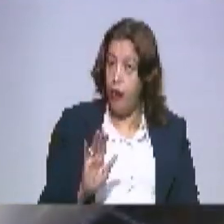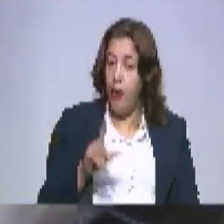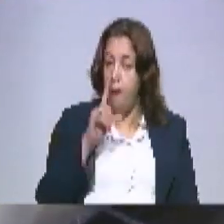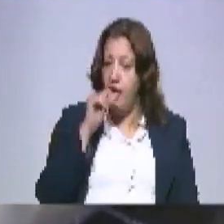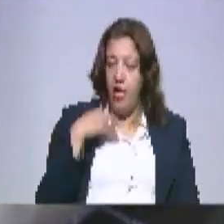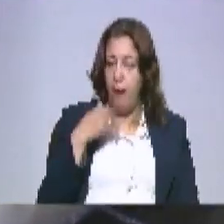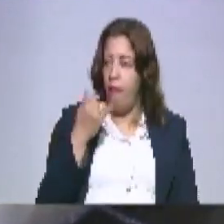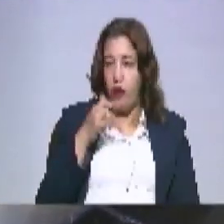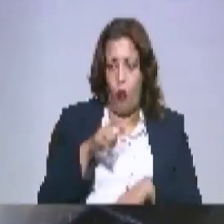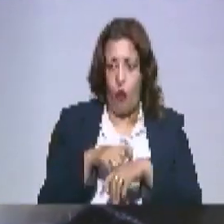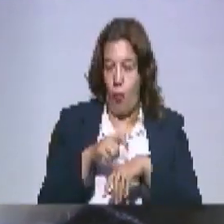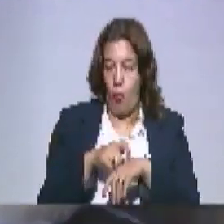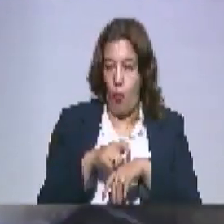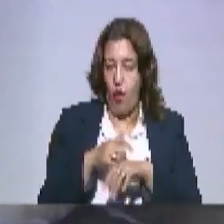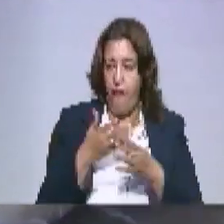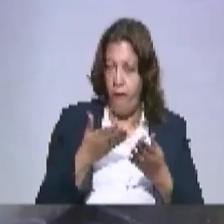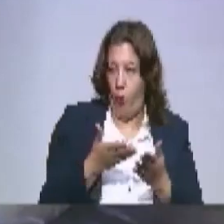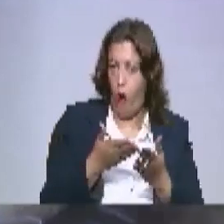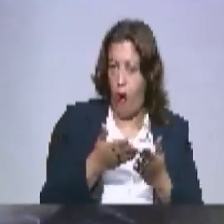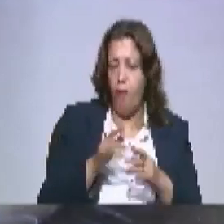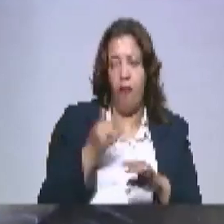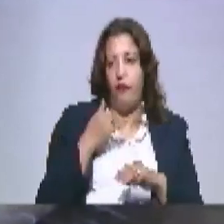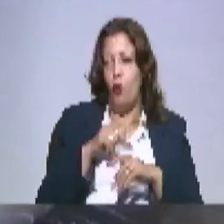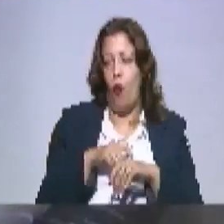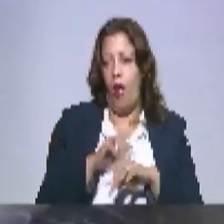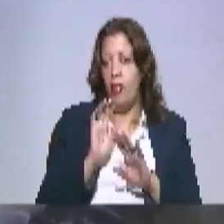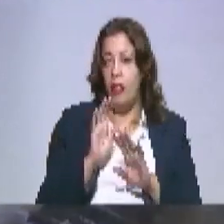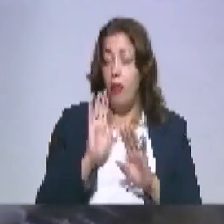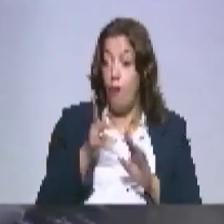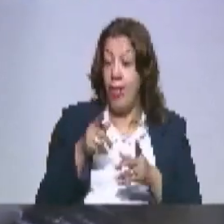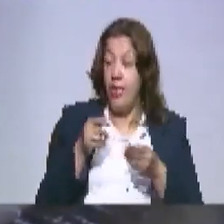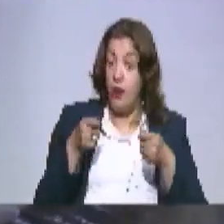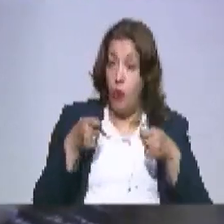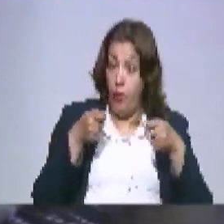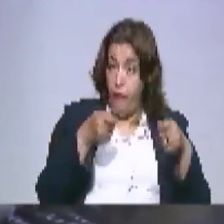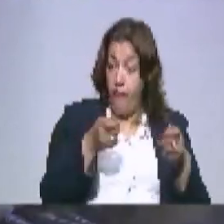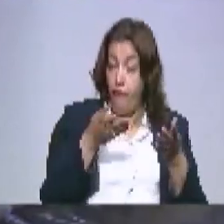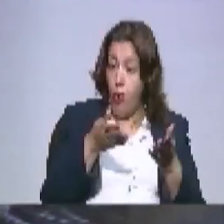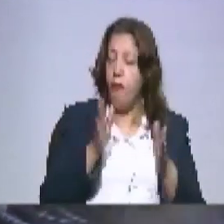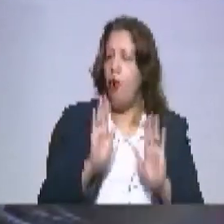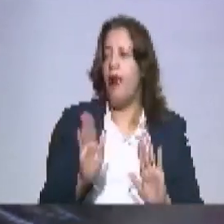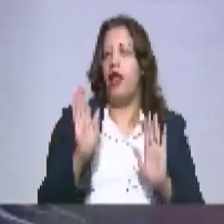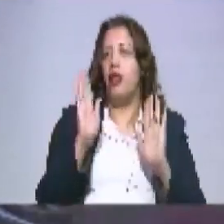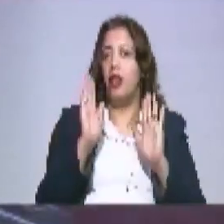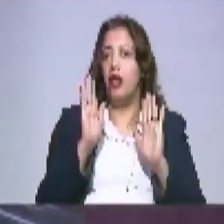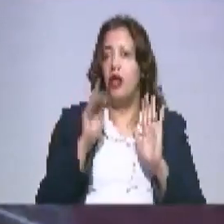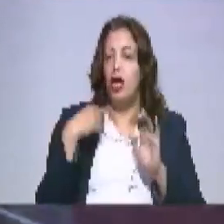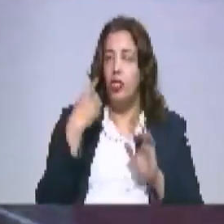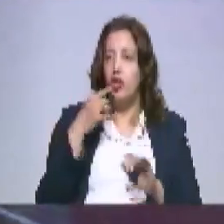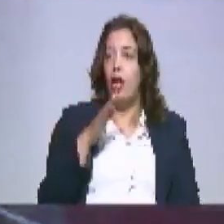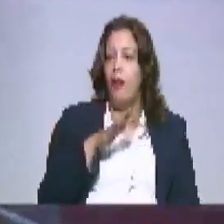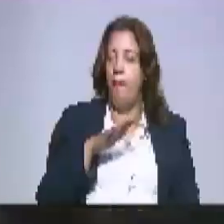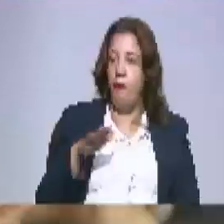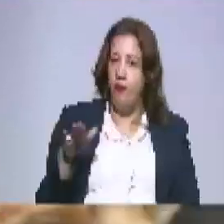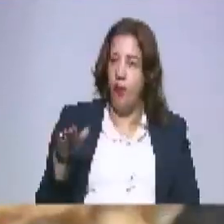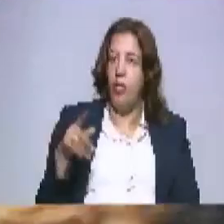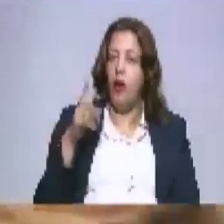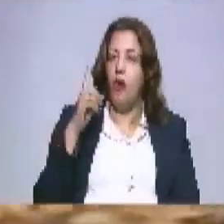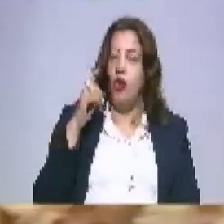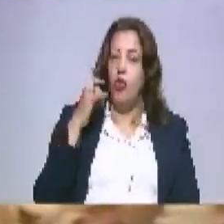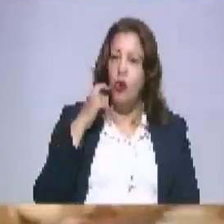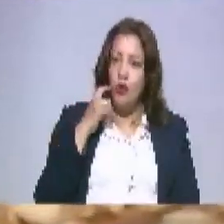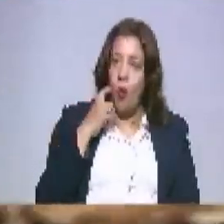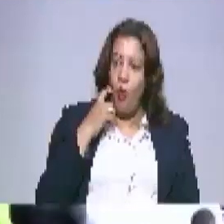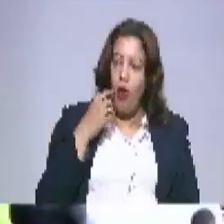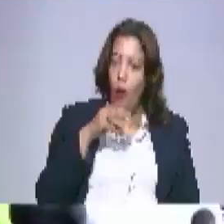وقت يعني ندخله الفرن. ده ممكن زي ما هو كده هيخش الفرن، هياخد الوش بتاعه ونرش عليه شويه سكر،